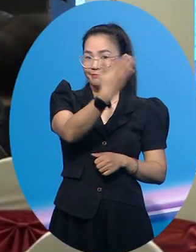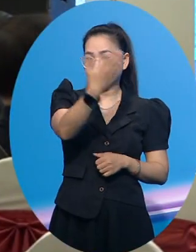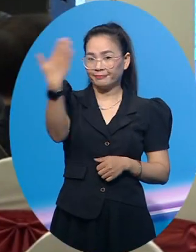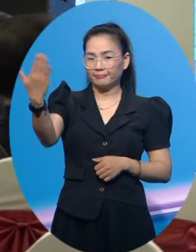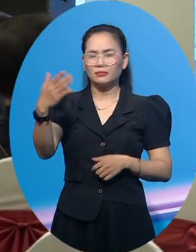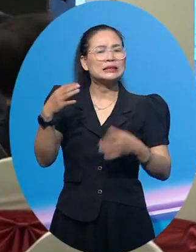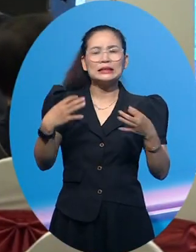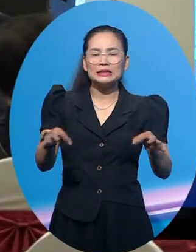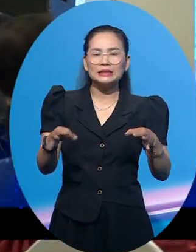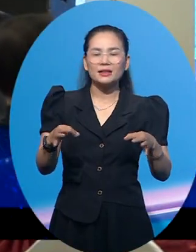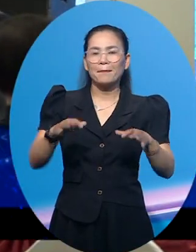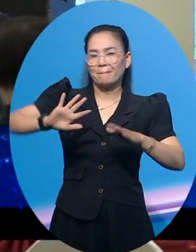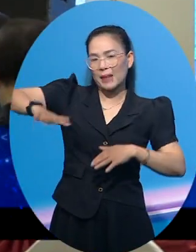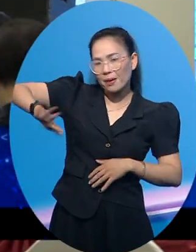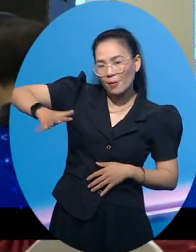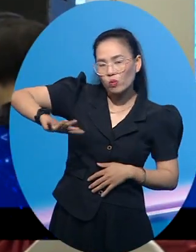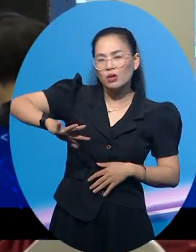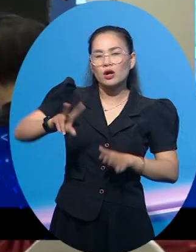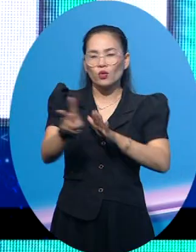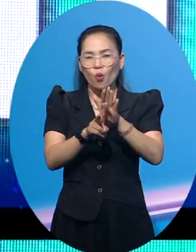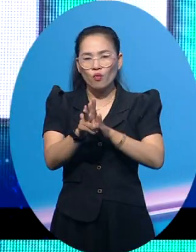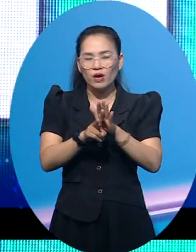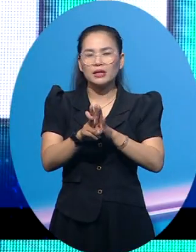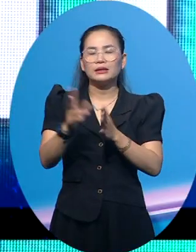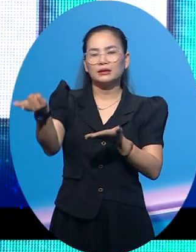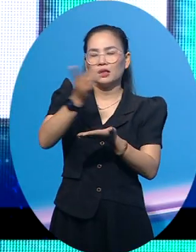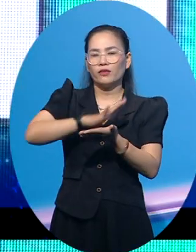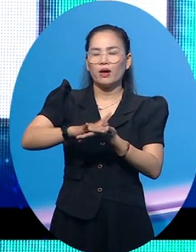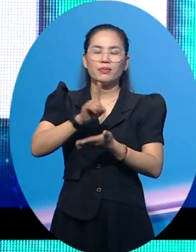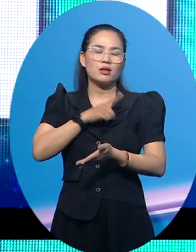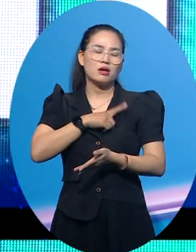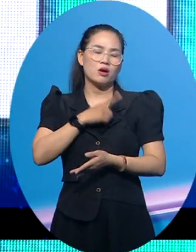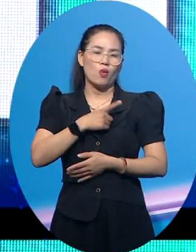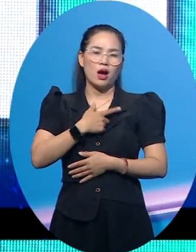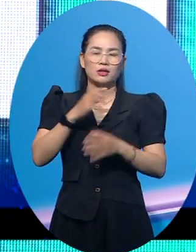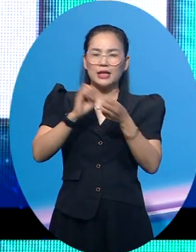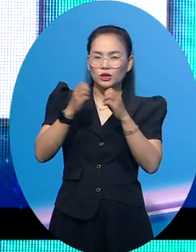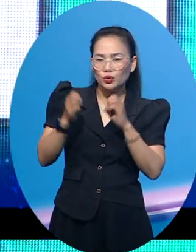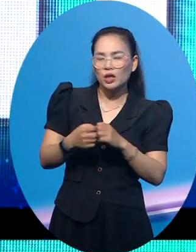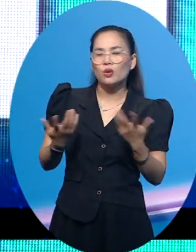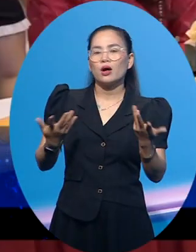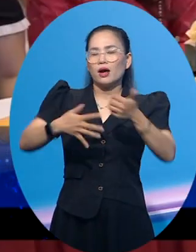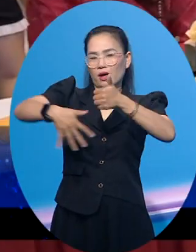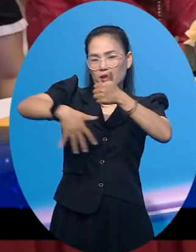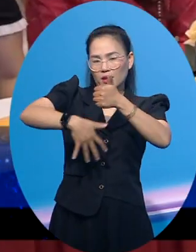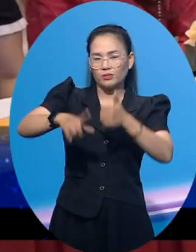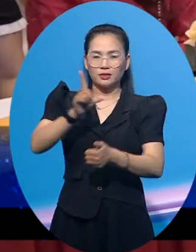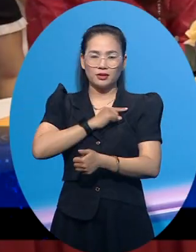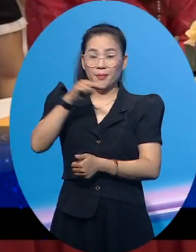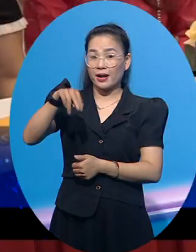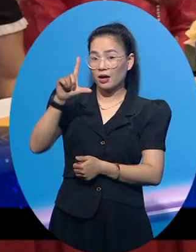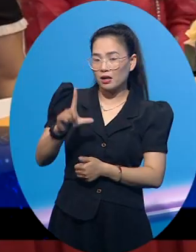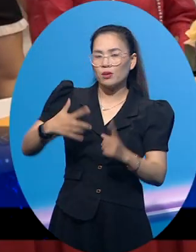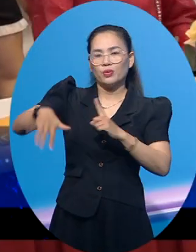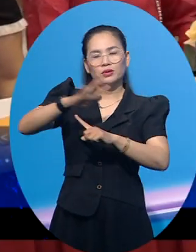Triển lãm trưng bày các máy móc và thiết bị chuyên dụng từ các giải pháp tự động hóa quy trình sản xuất đến các hệ thống giúp tiết kiệm năng lượng và bảo vệ